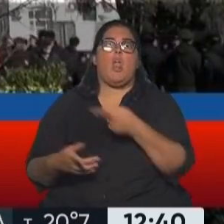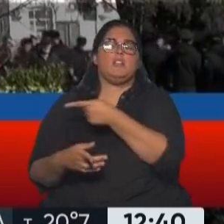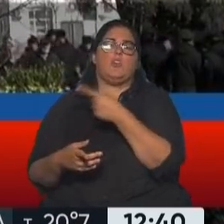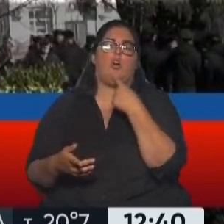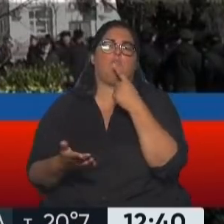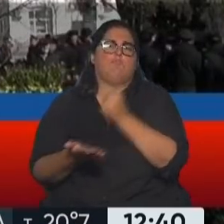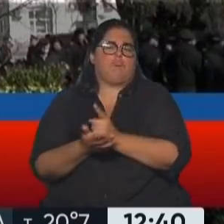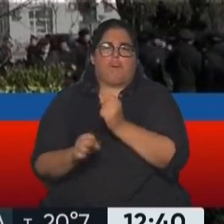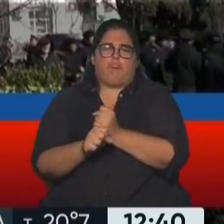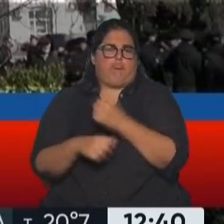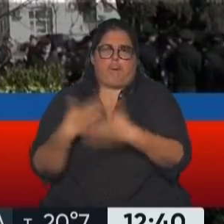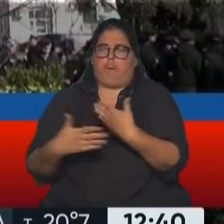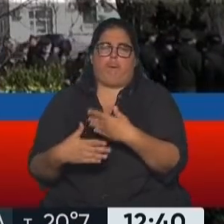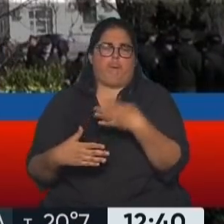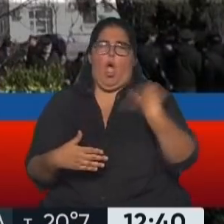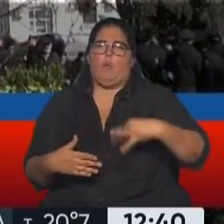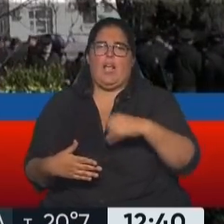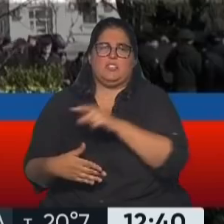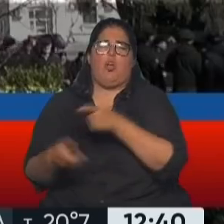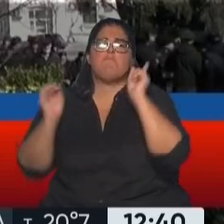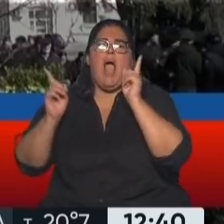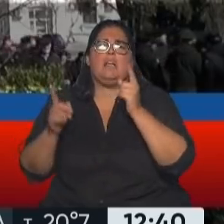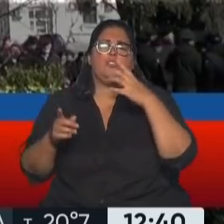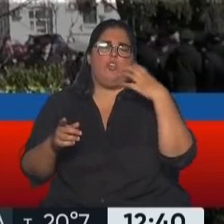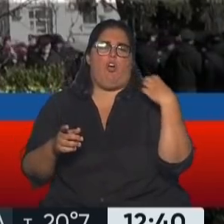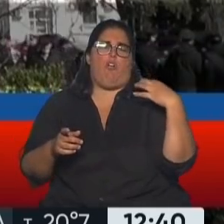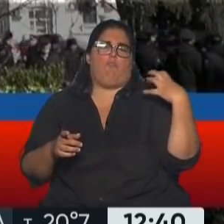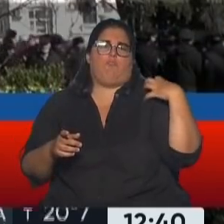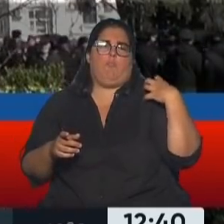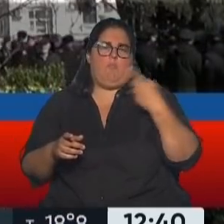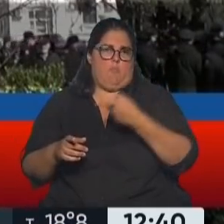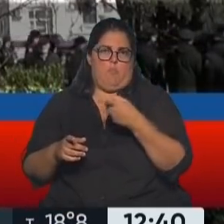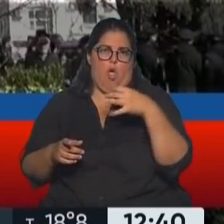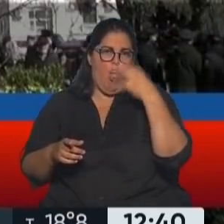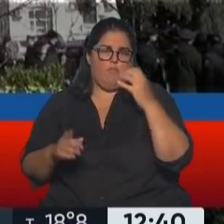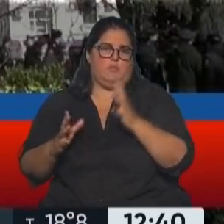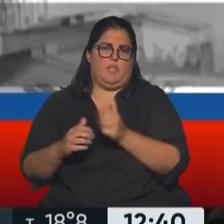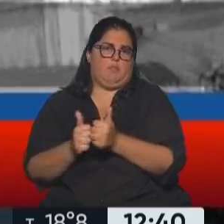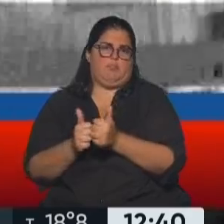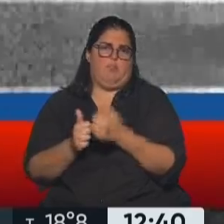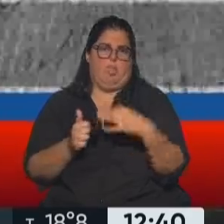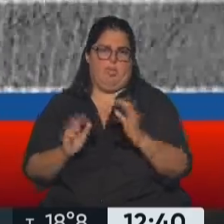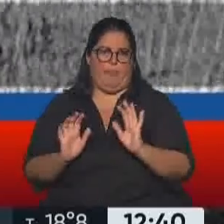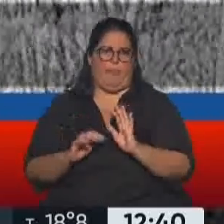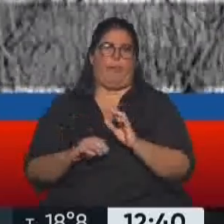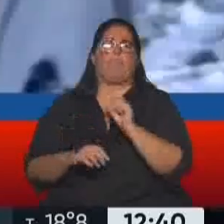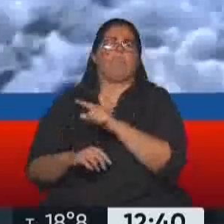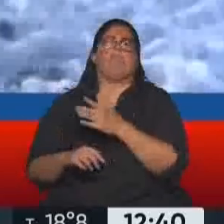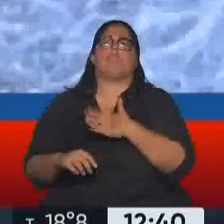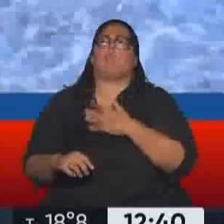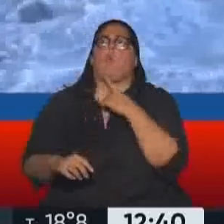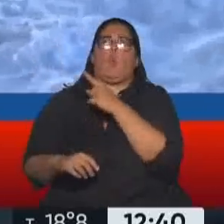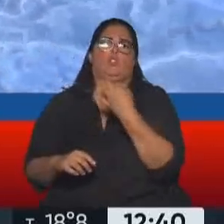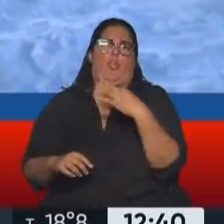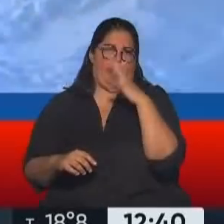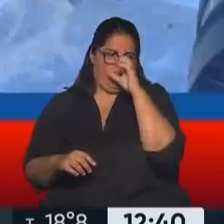конца выполнил свой долг офицера, свой долг воспитателя, свой долг патриота.